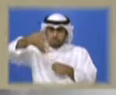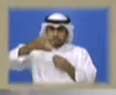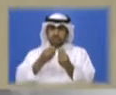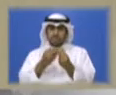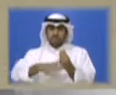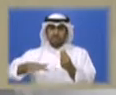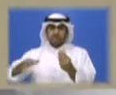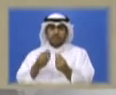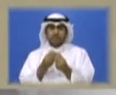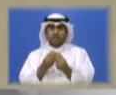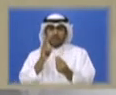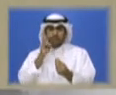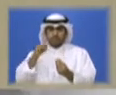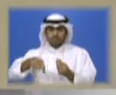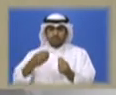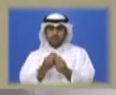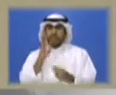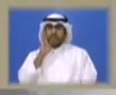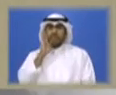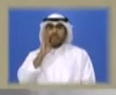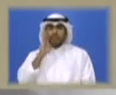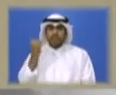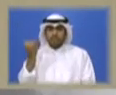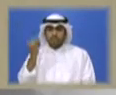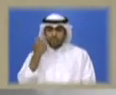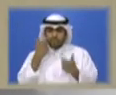وبالتالي تقل عملية السيطرة